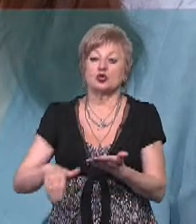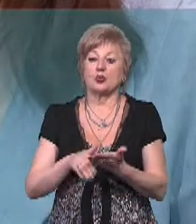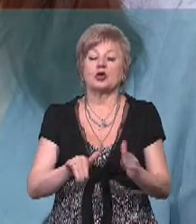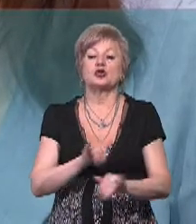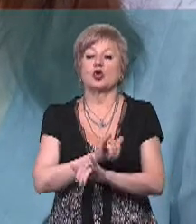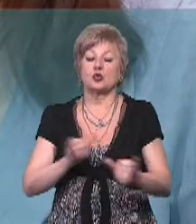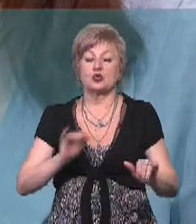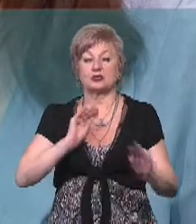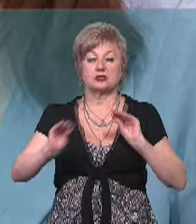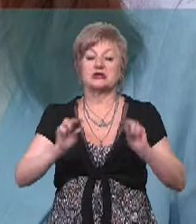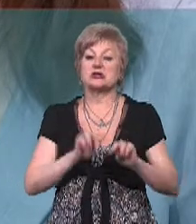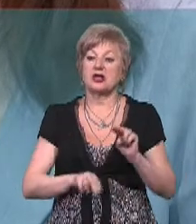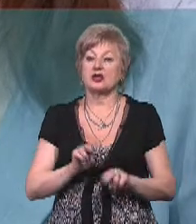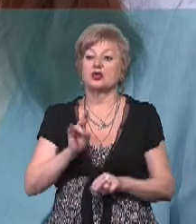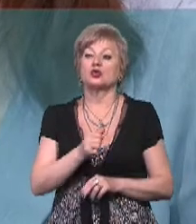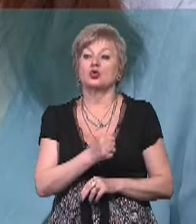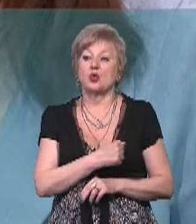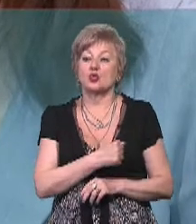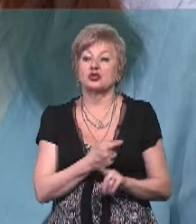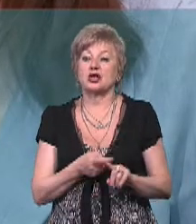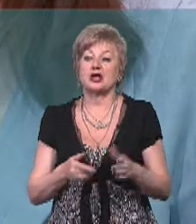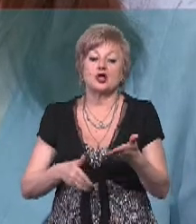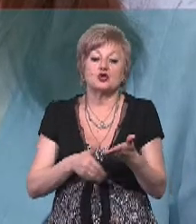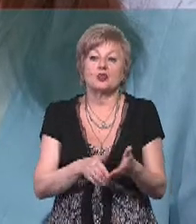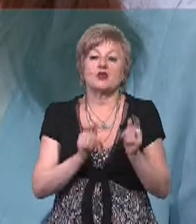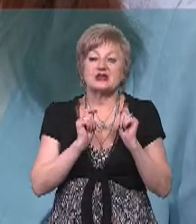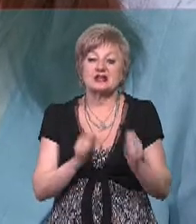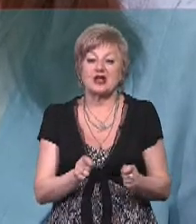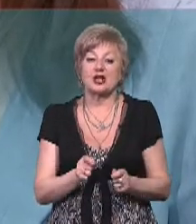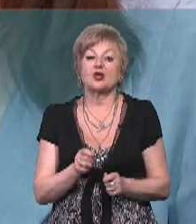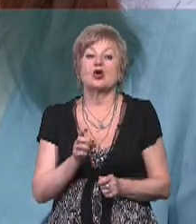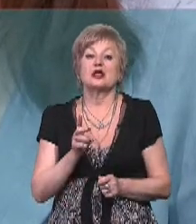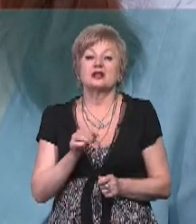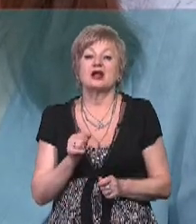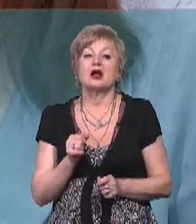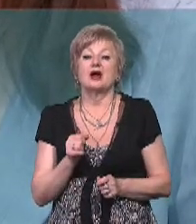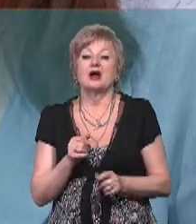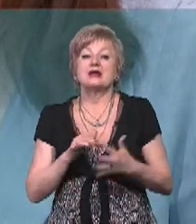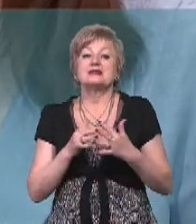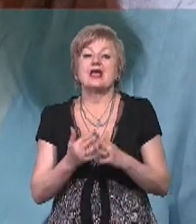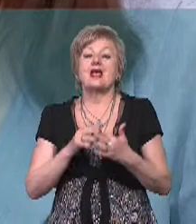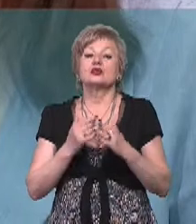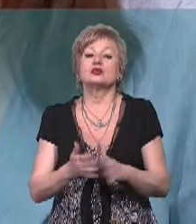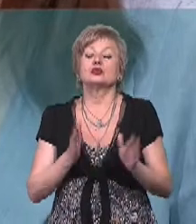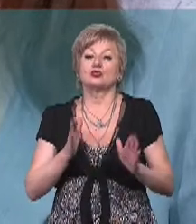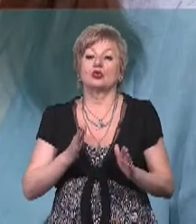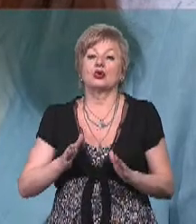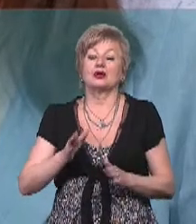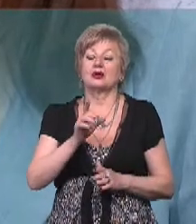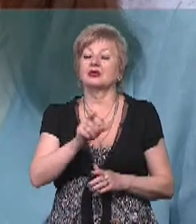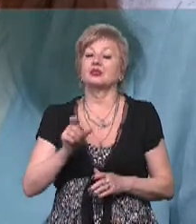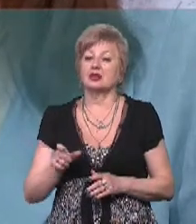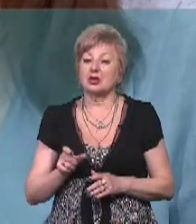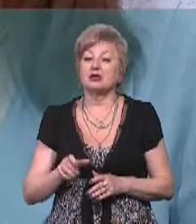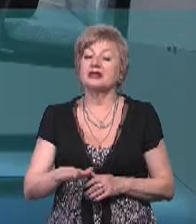розвиток інфраструктури. Але, на жаль, ця субвенція, вона надається саме на сільську територію, на сільських жителів.